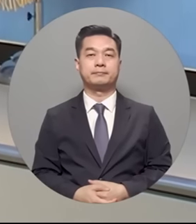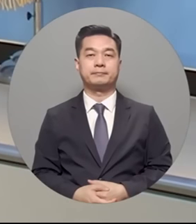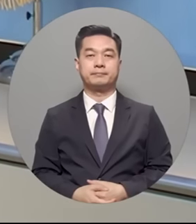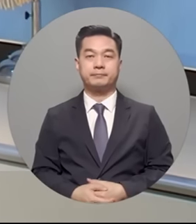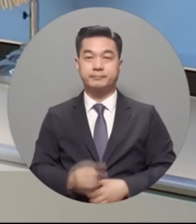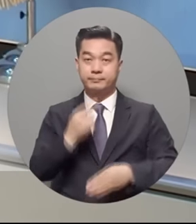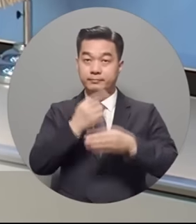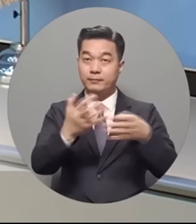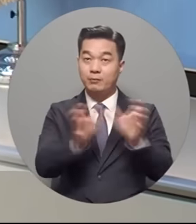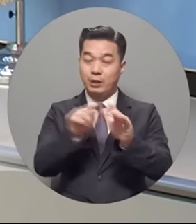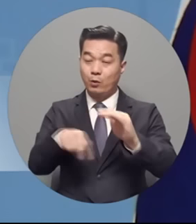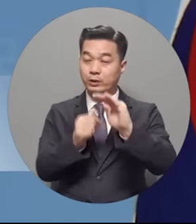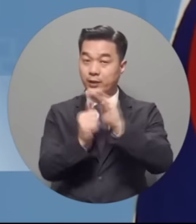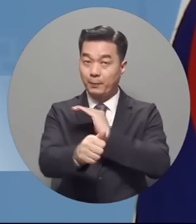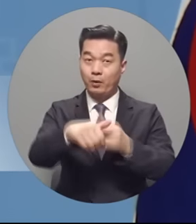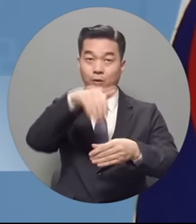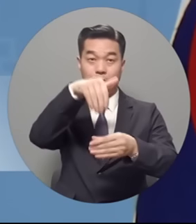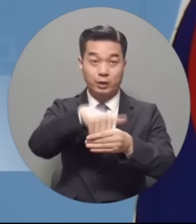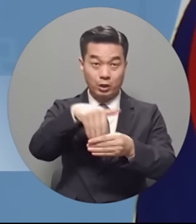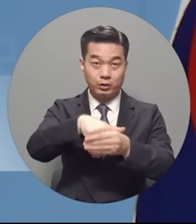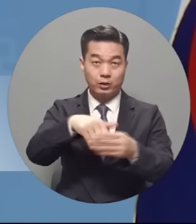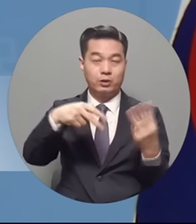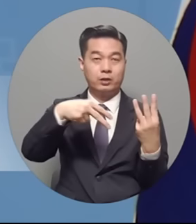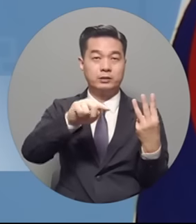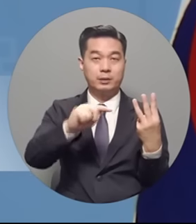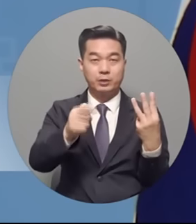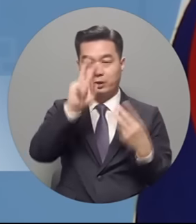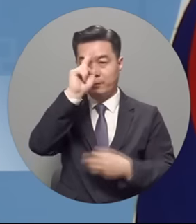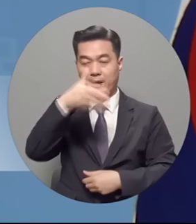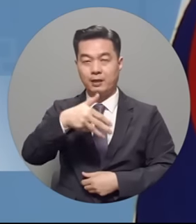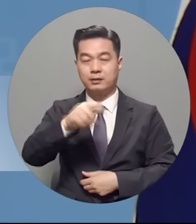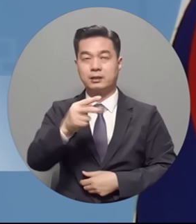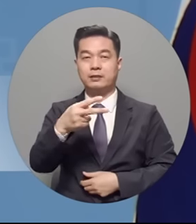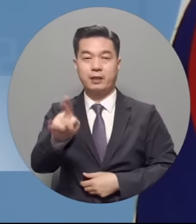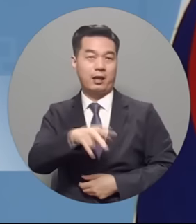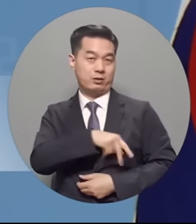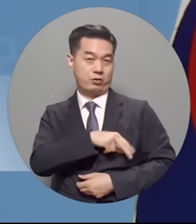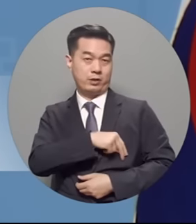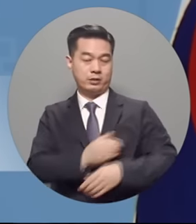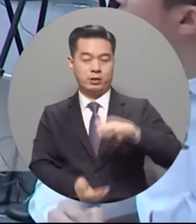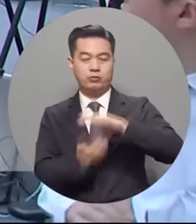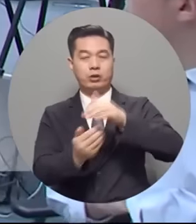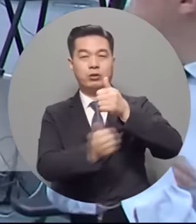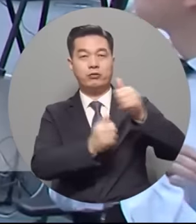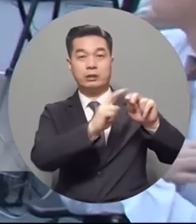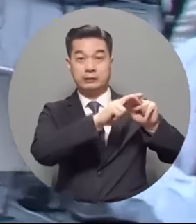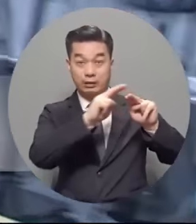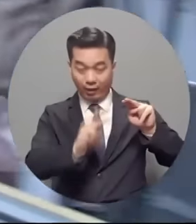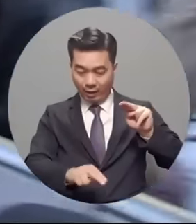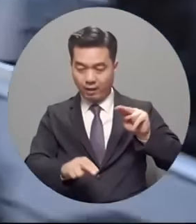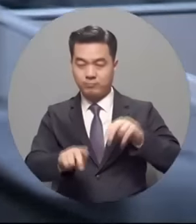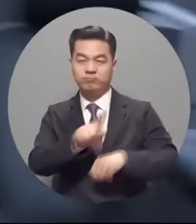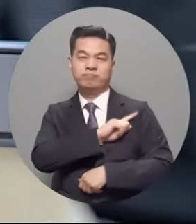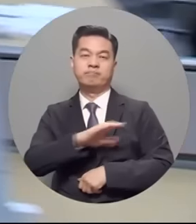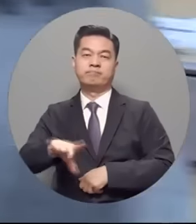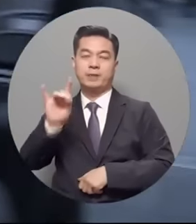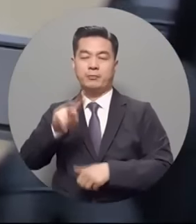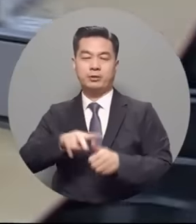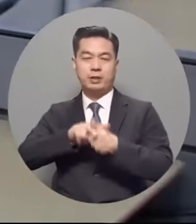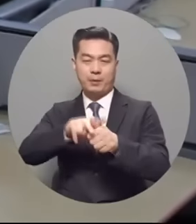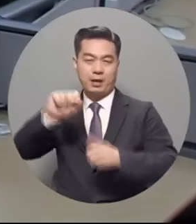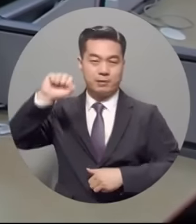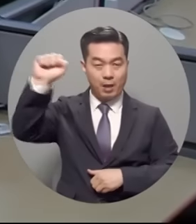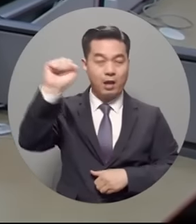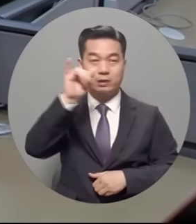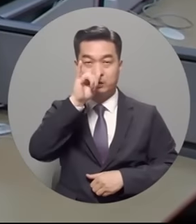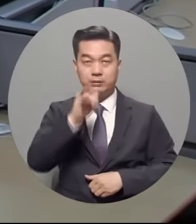민주당 원내대표 선거에는 3선에 오른 박찬대 의원이 최고위원직을 내려놓고 가장 먼저 출마를